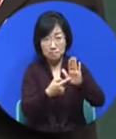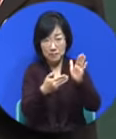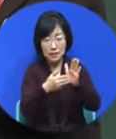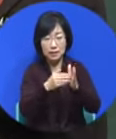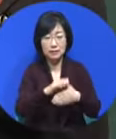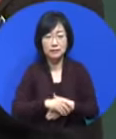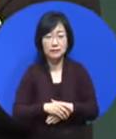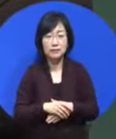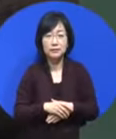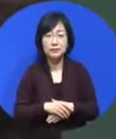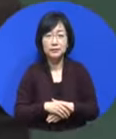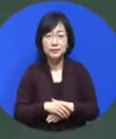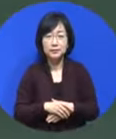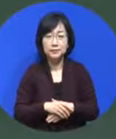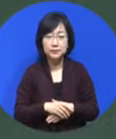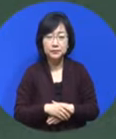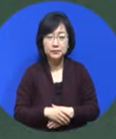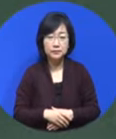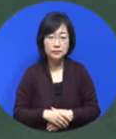능력이났다